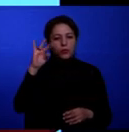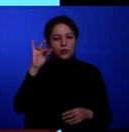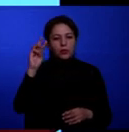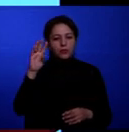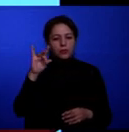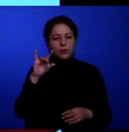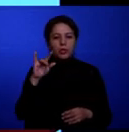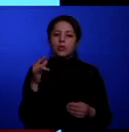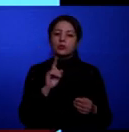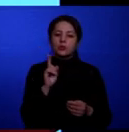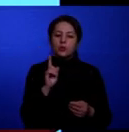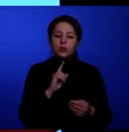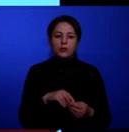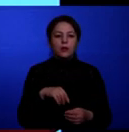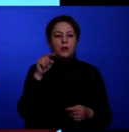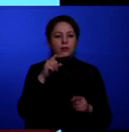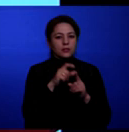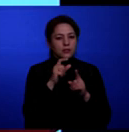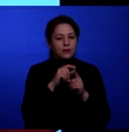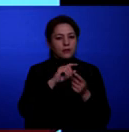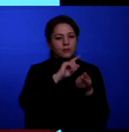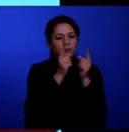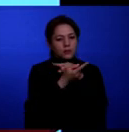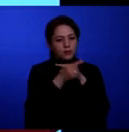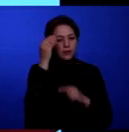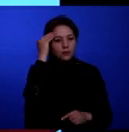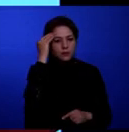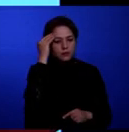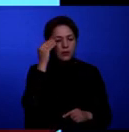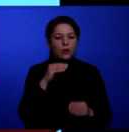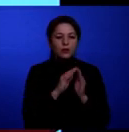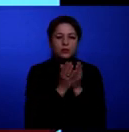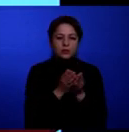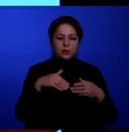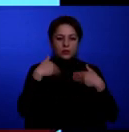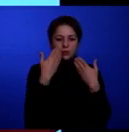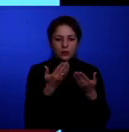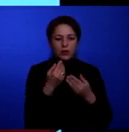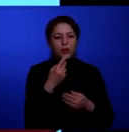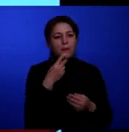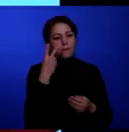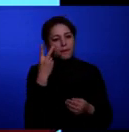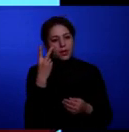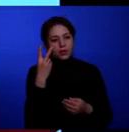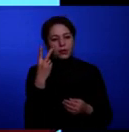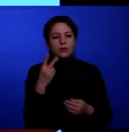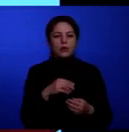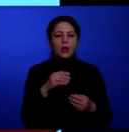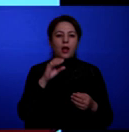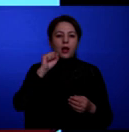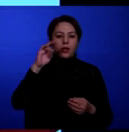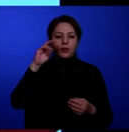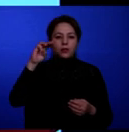противоположные по смыслу и так у вас в учебнике было дано пара антонимов взял